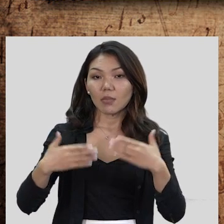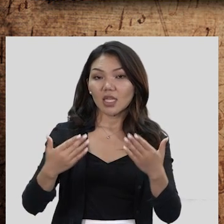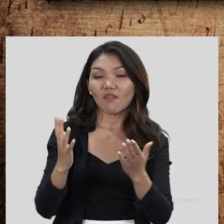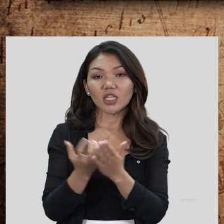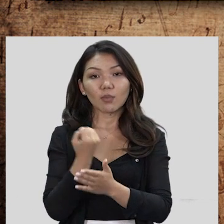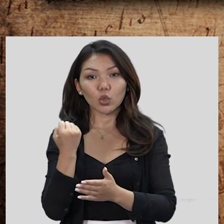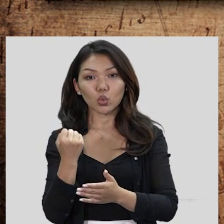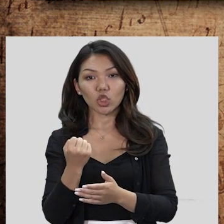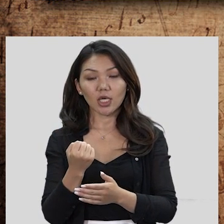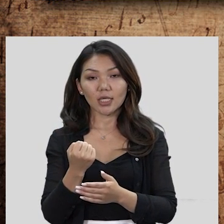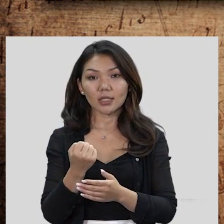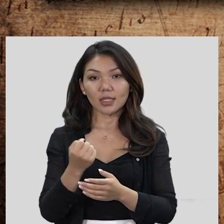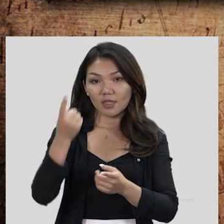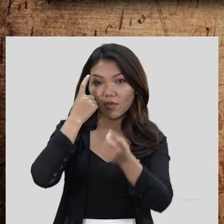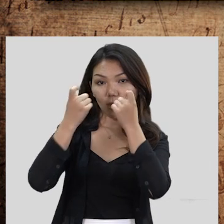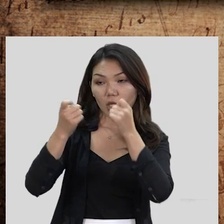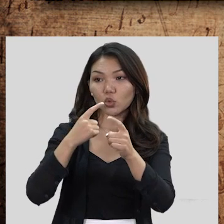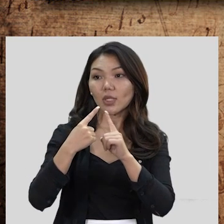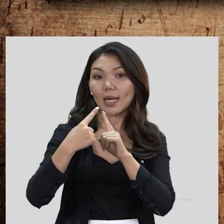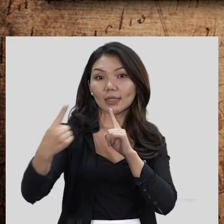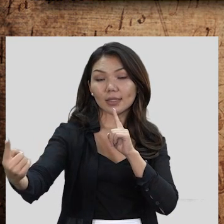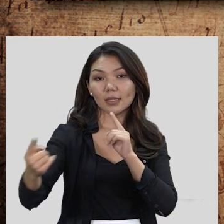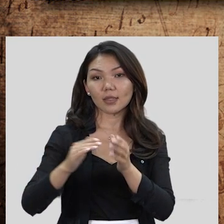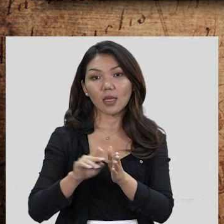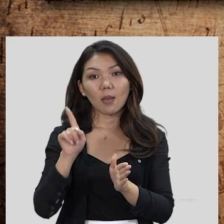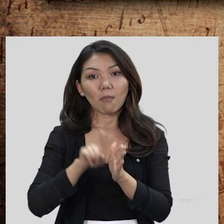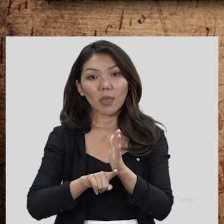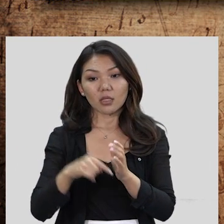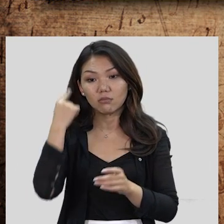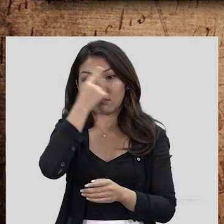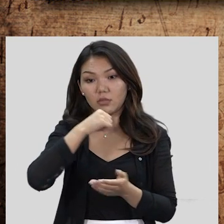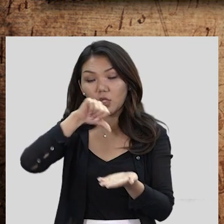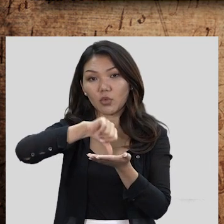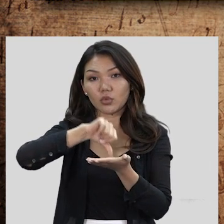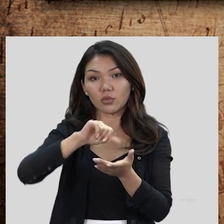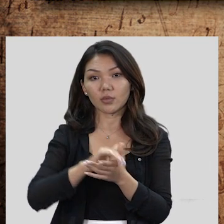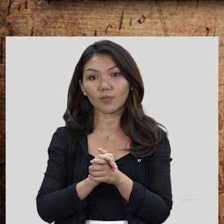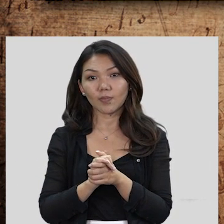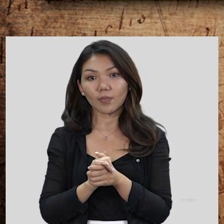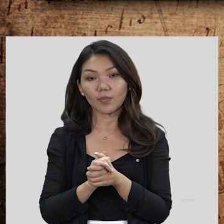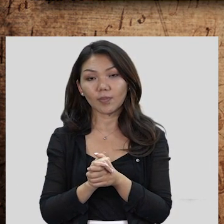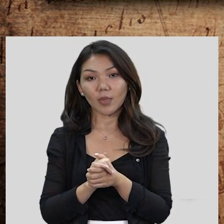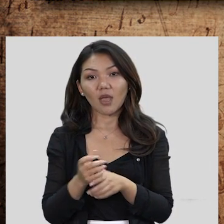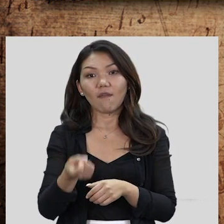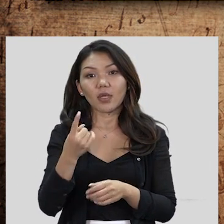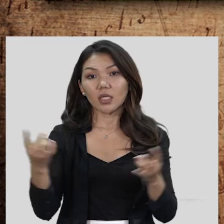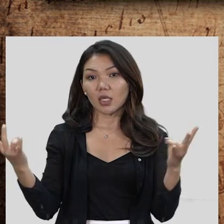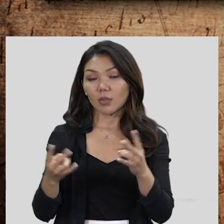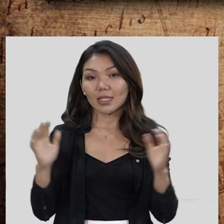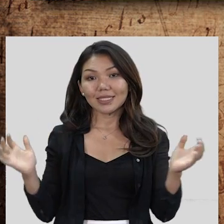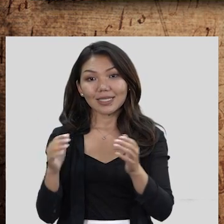средний на расстоянии без непосредственных контактов возникает необходимость сохранение информации